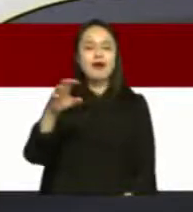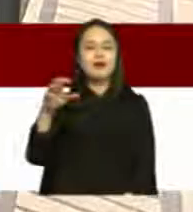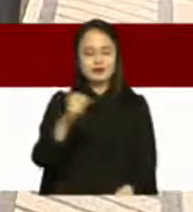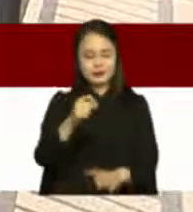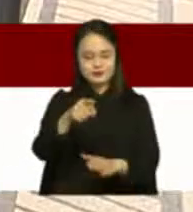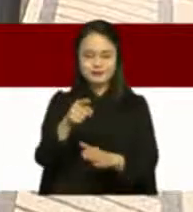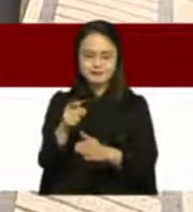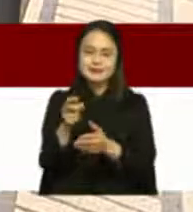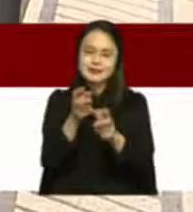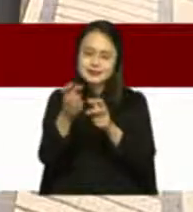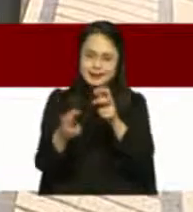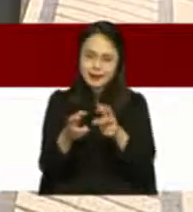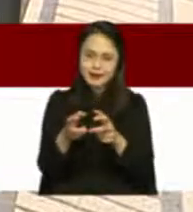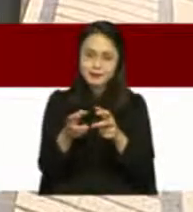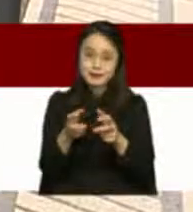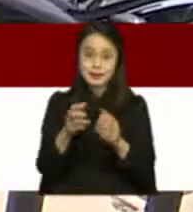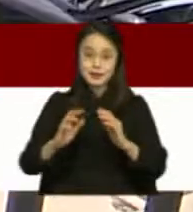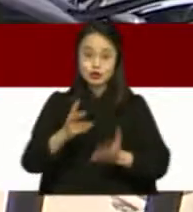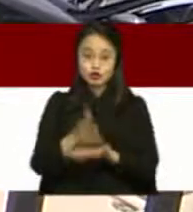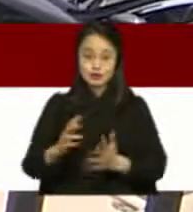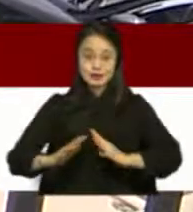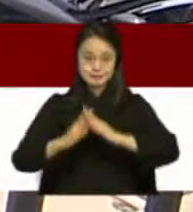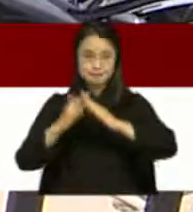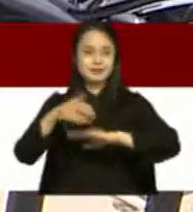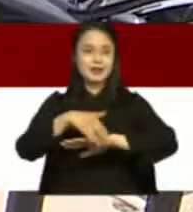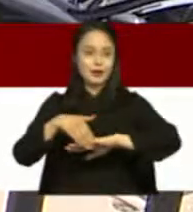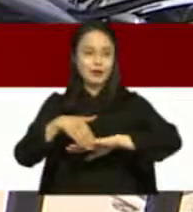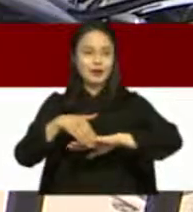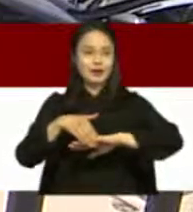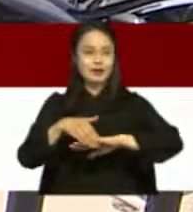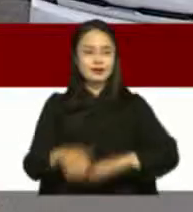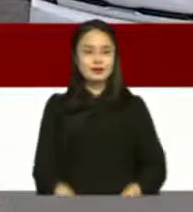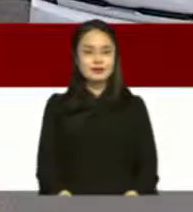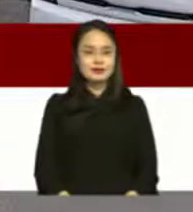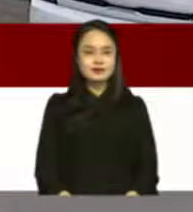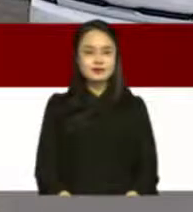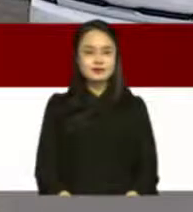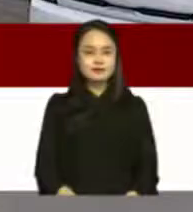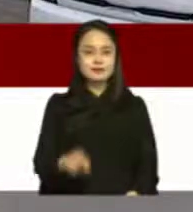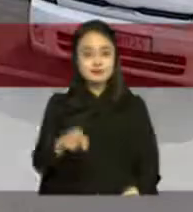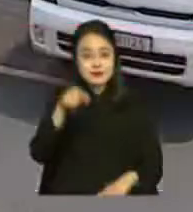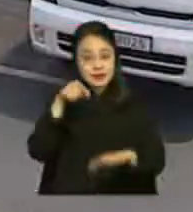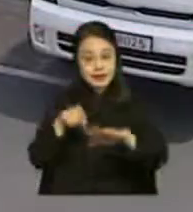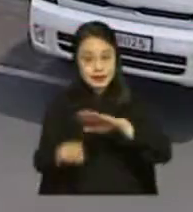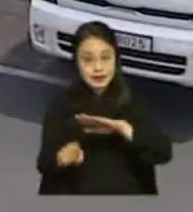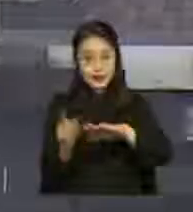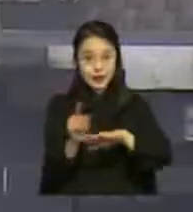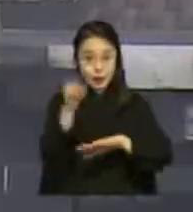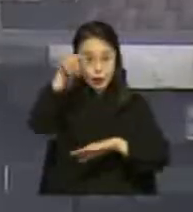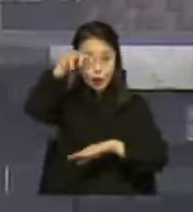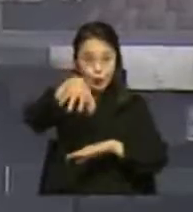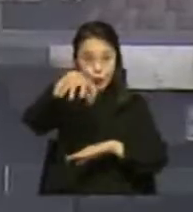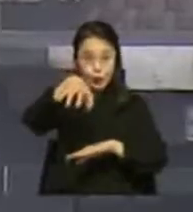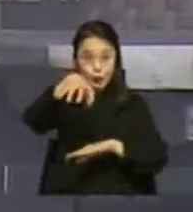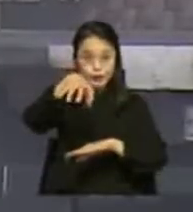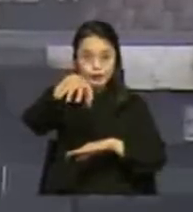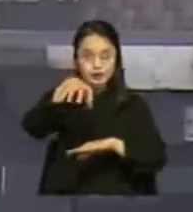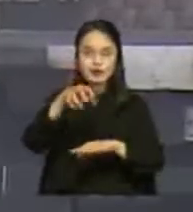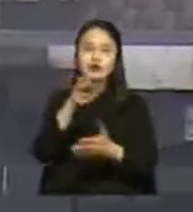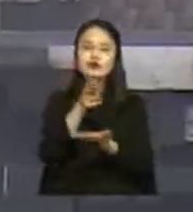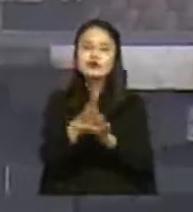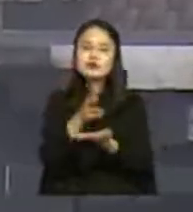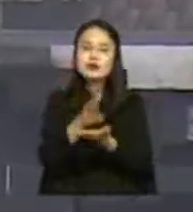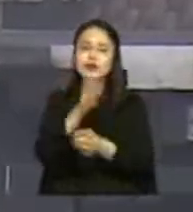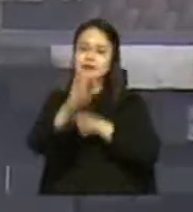조성합니다. 위치는 마장동 525번지로 현재 해당 용지의 상층부와 하층부는 30면 규모의 주차장으로